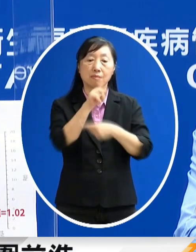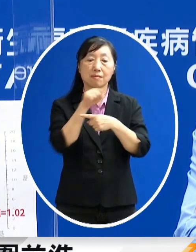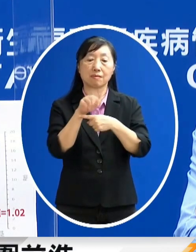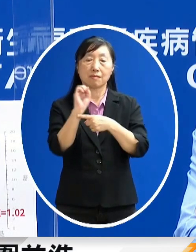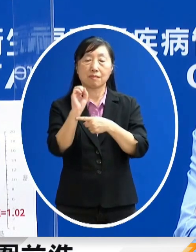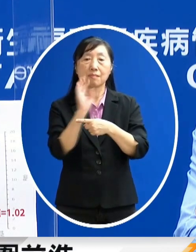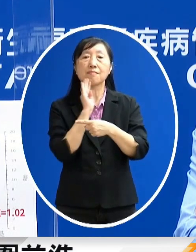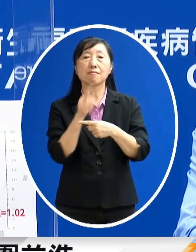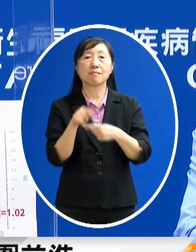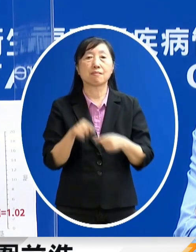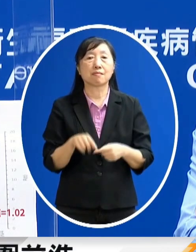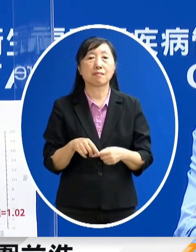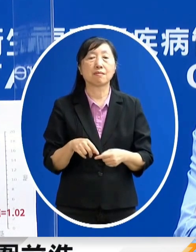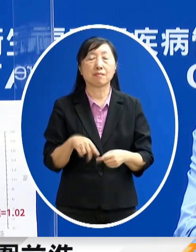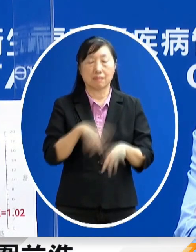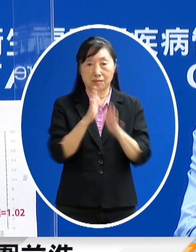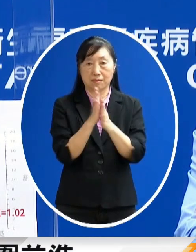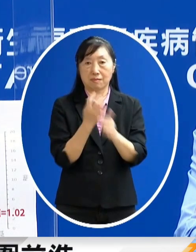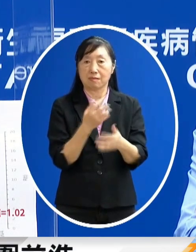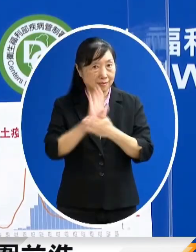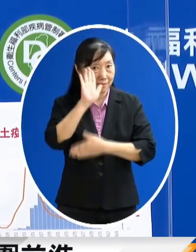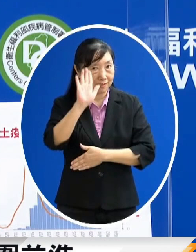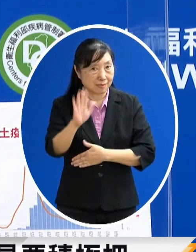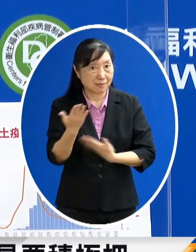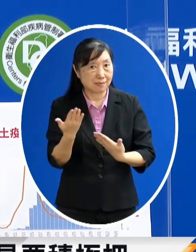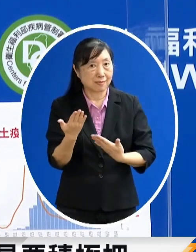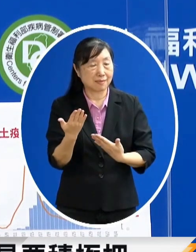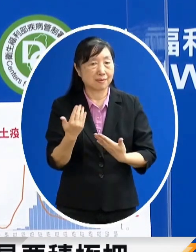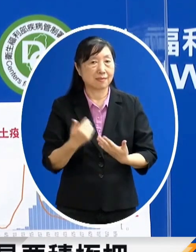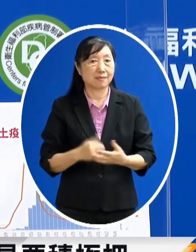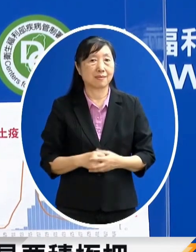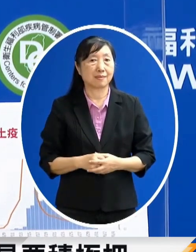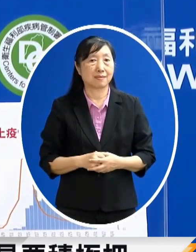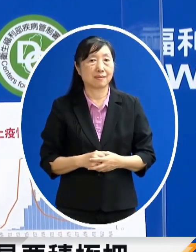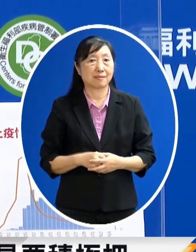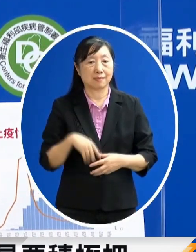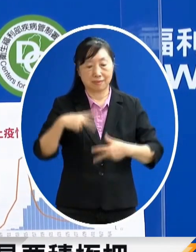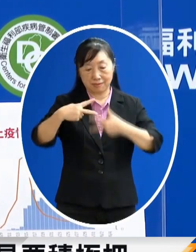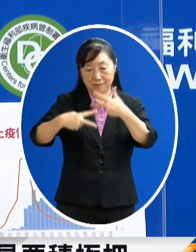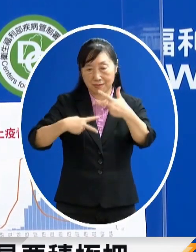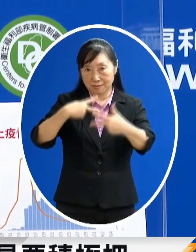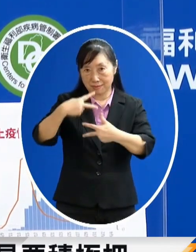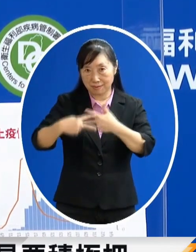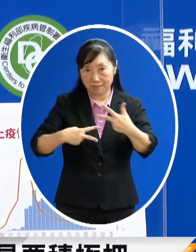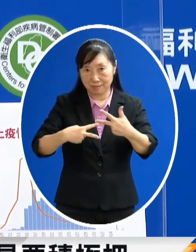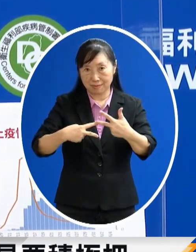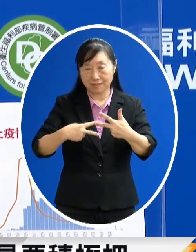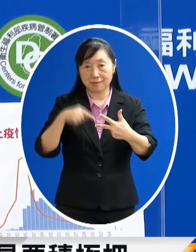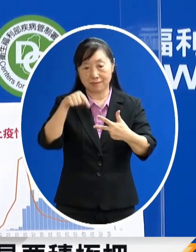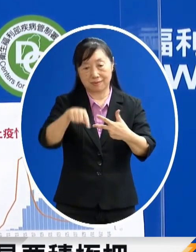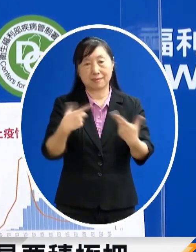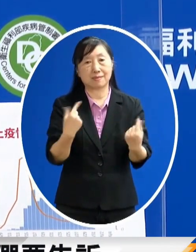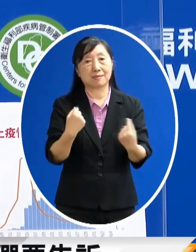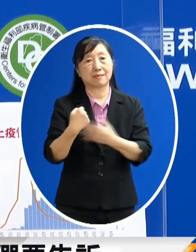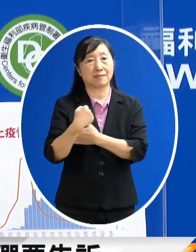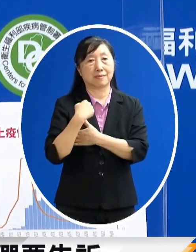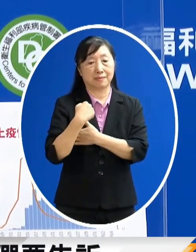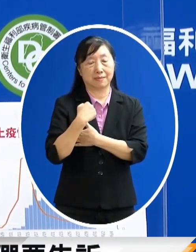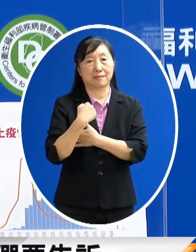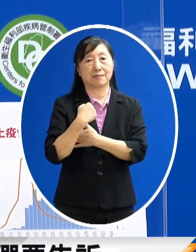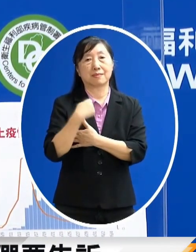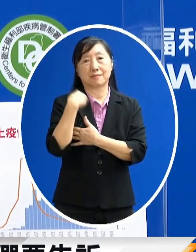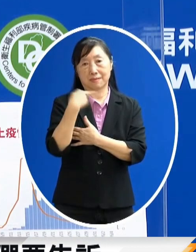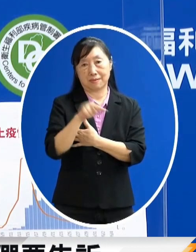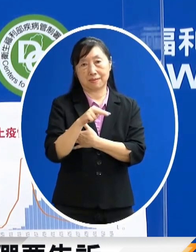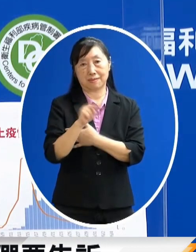上朝向可控的范围在前进。在未来这两个礼拜，我们还是要积极把这样的一个作